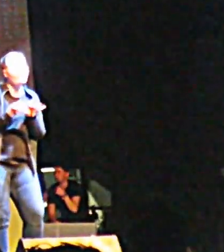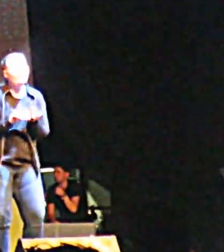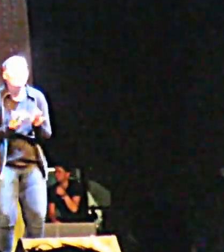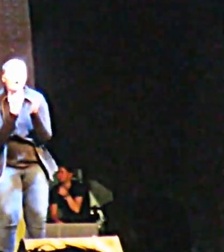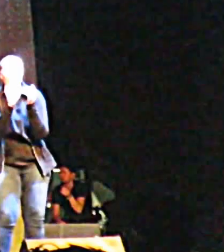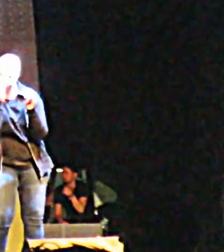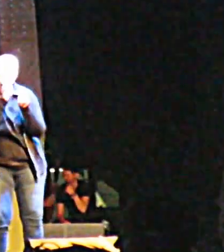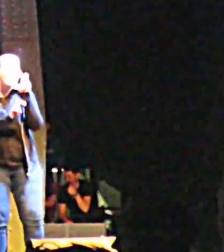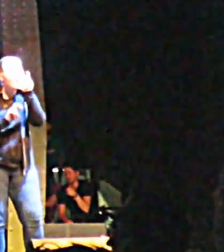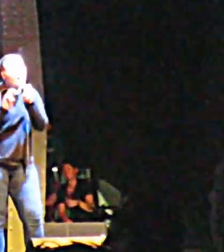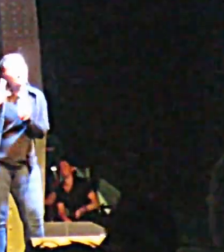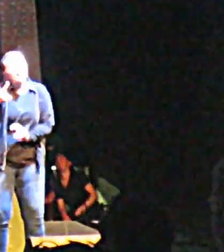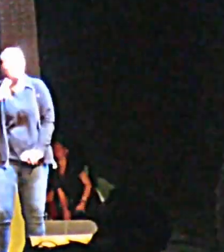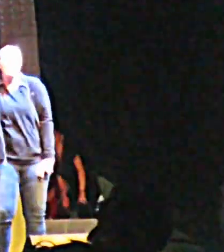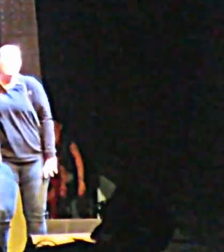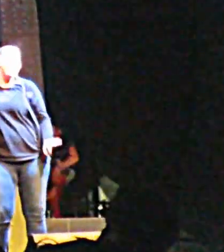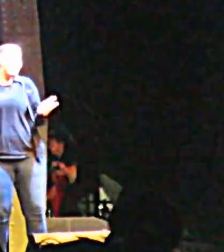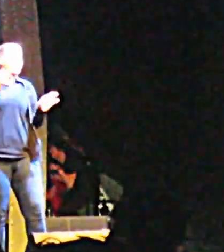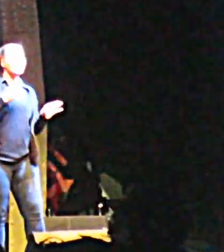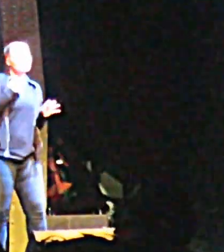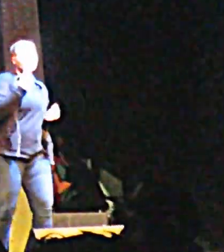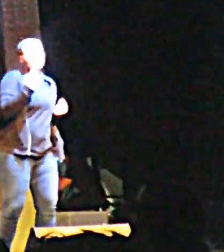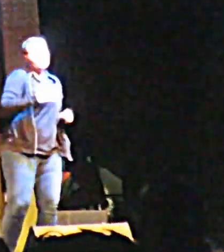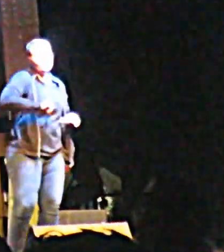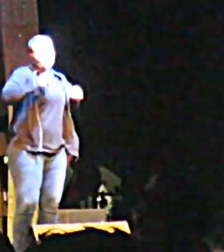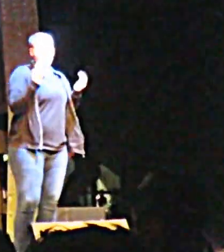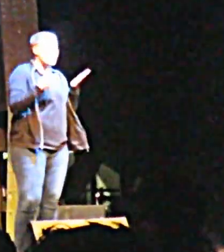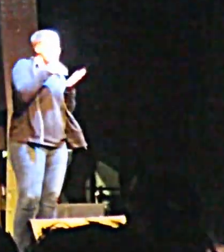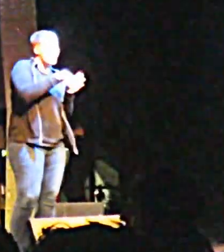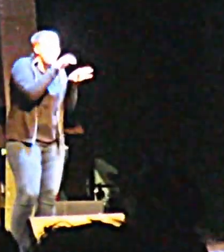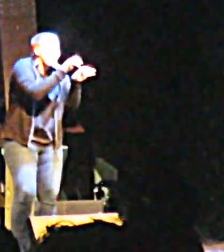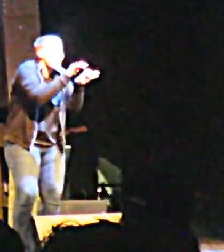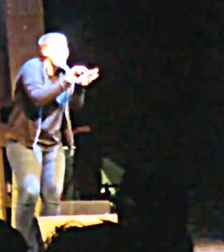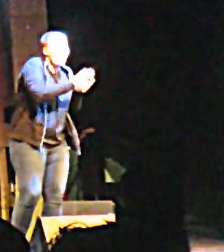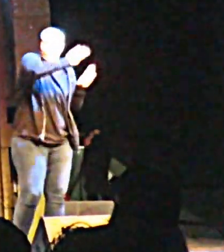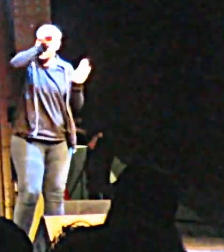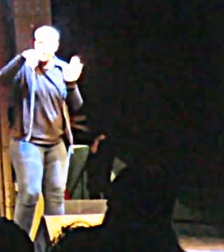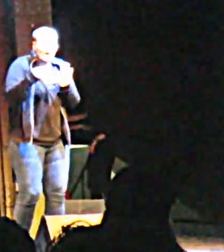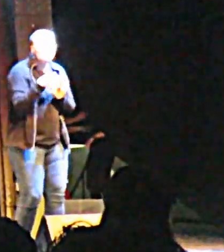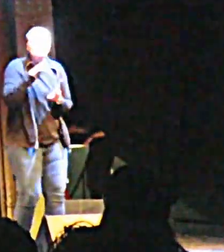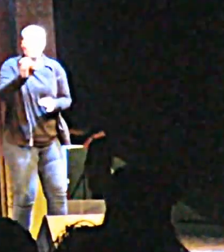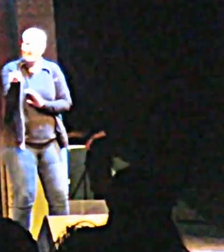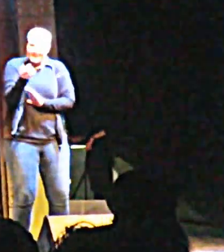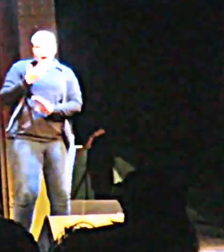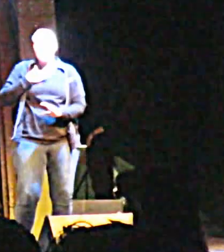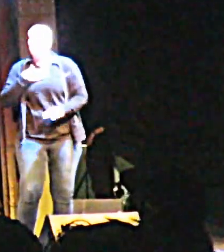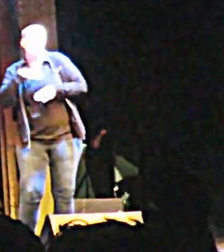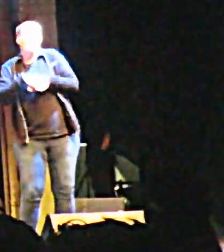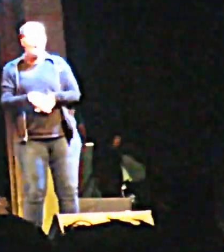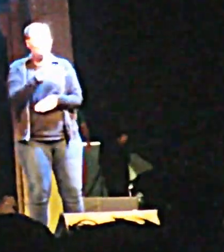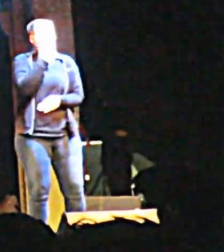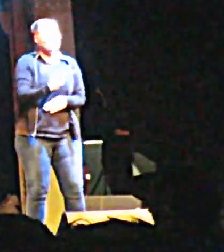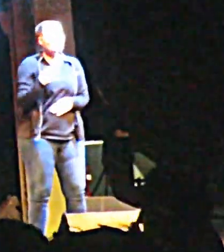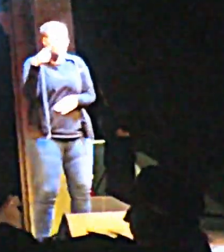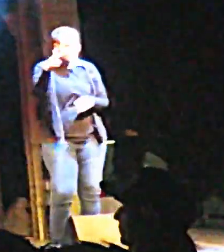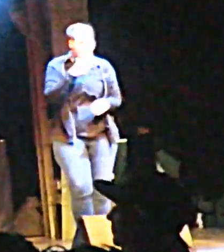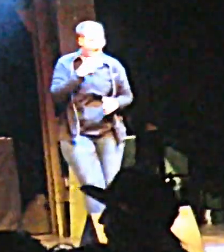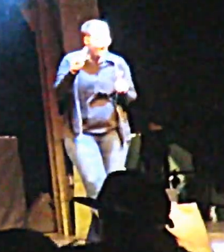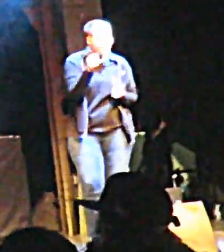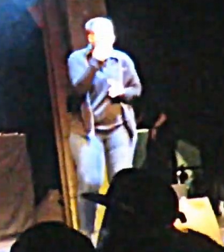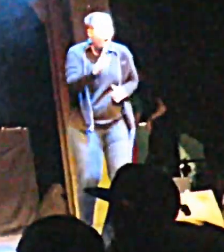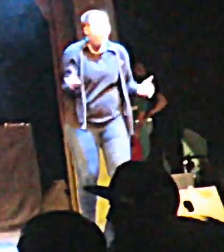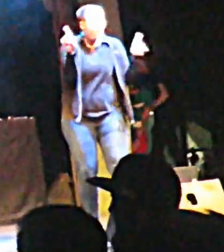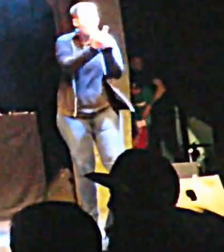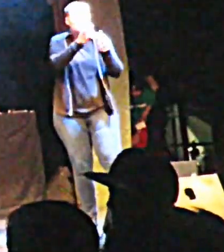Sofa surft der Hüchse, wo uns nur von 8 bis Mitternacht. Du bist ein Freund, ja, was hast du mir denn mitgebracht? Ja, da felsig ich mit dem Text.